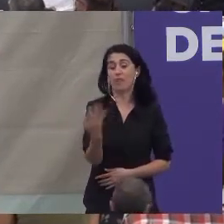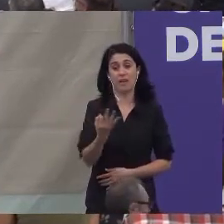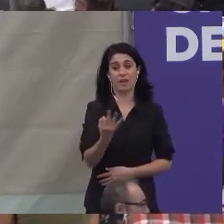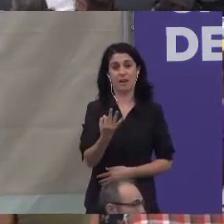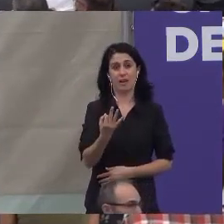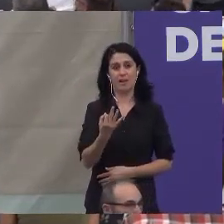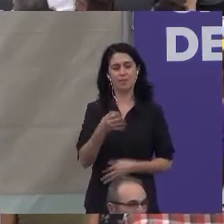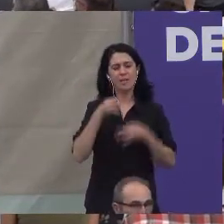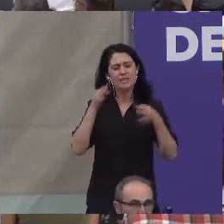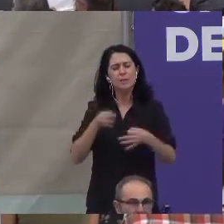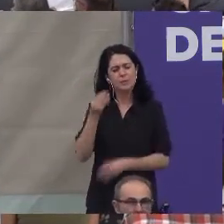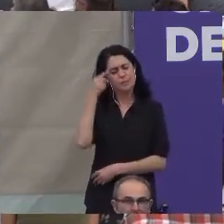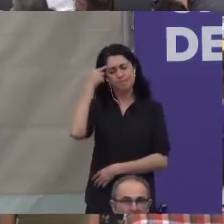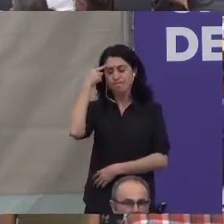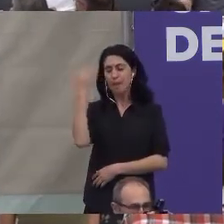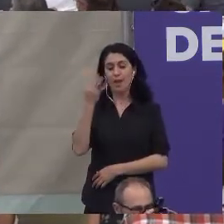pensat que Podem és